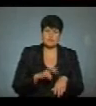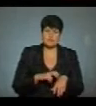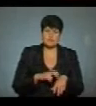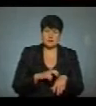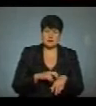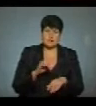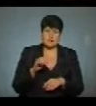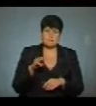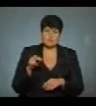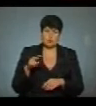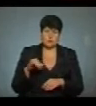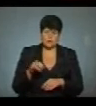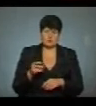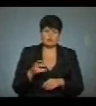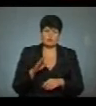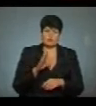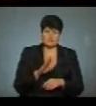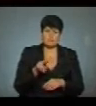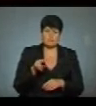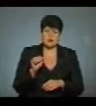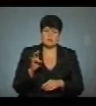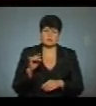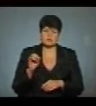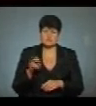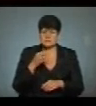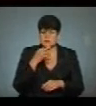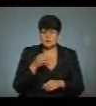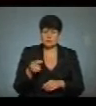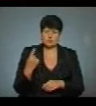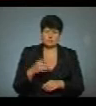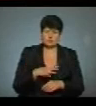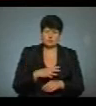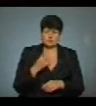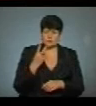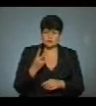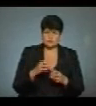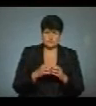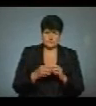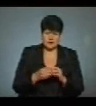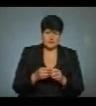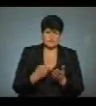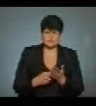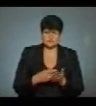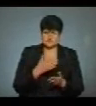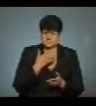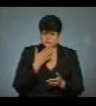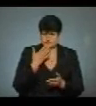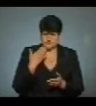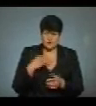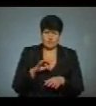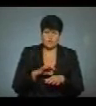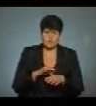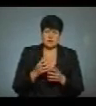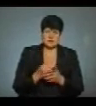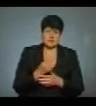Лікар-епідеміолог обласного лабораторного центру Володимир Паничев розповів, на Тернопільщині були дві підозри на коронавірус, але вони не підтвердилися. У хворих